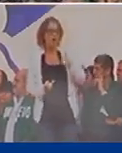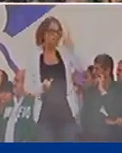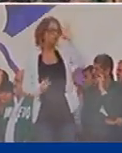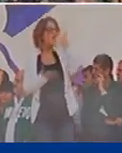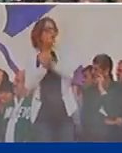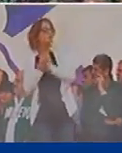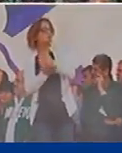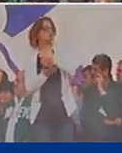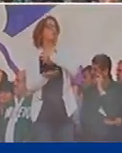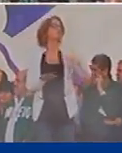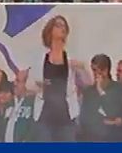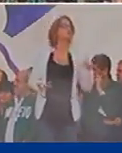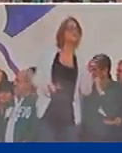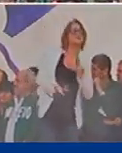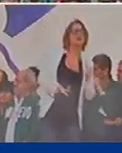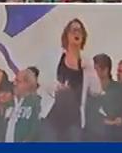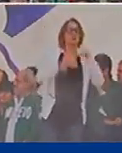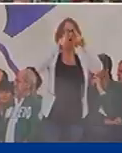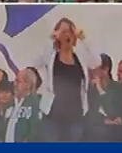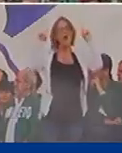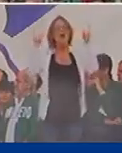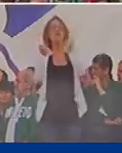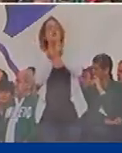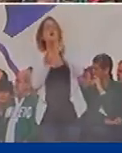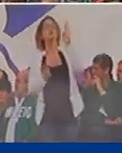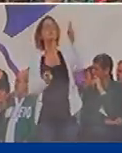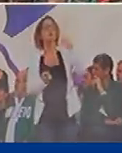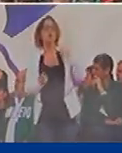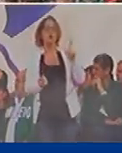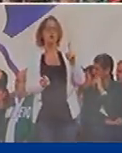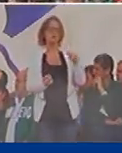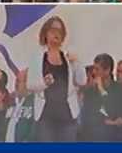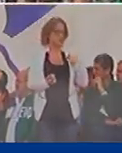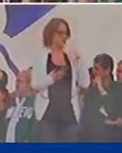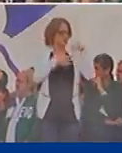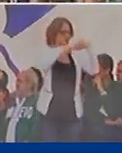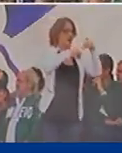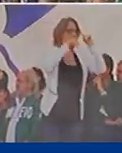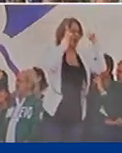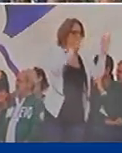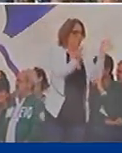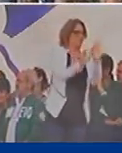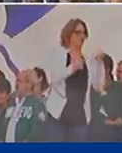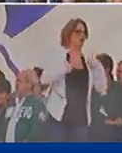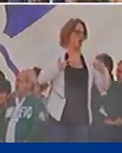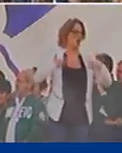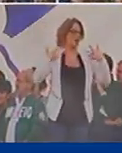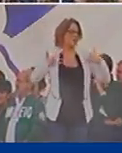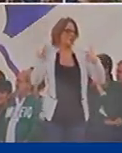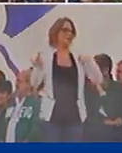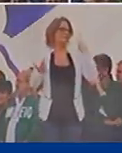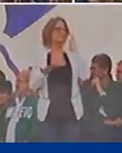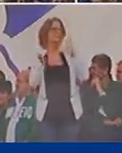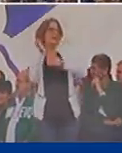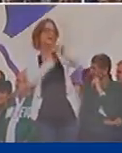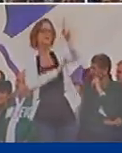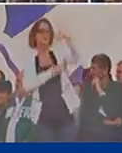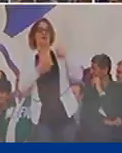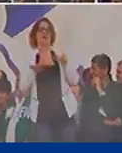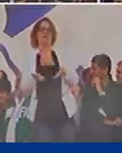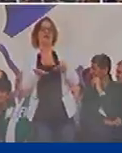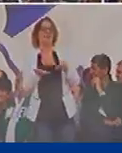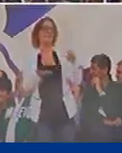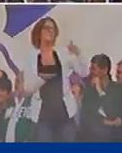scienziato, non mi sono laureato alla Bocconi e sono ben contento di non essermi laureato alla Bocconi, visto i risultati che ha partorito